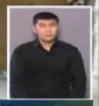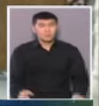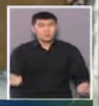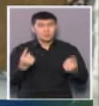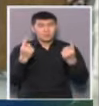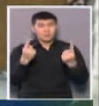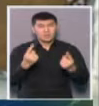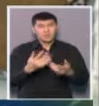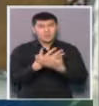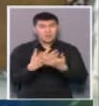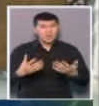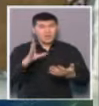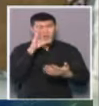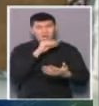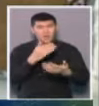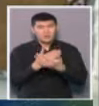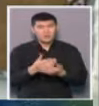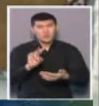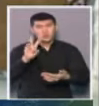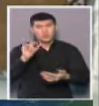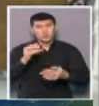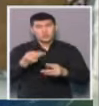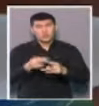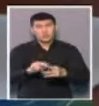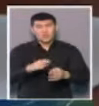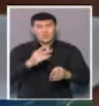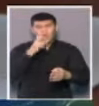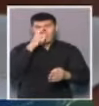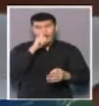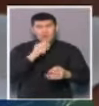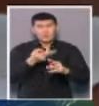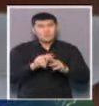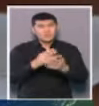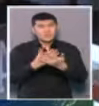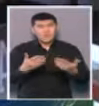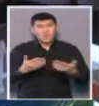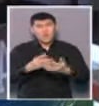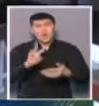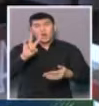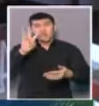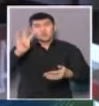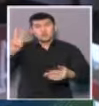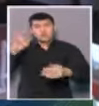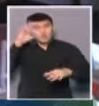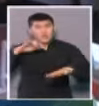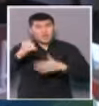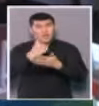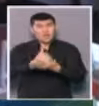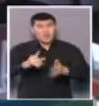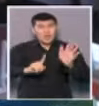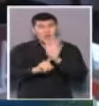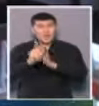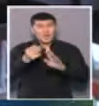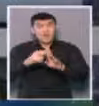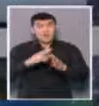дәрежеде таяқ жеу де мүмкін, бірақ нұртілеу дегеніміз мінез. Ол тұңғыш президентіміз Нұрсұлтан Әбішұлы Назарбаевпен алғаш